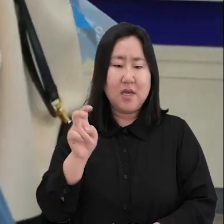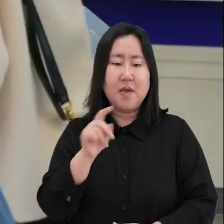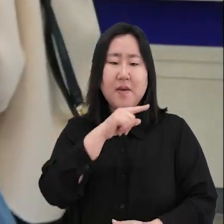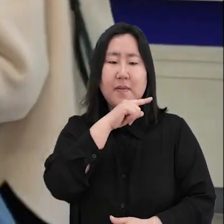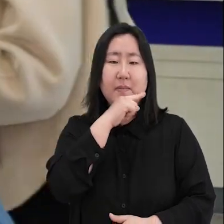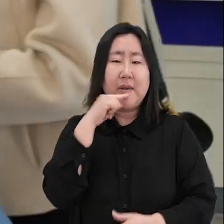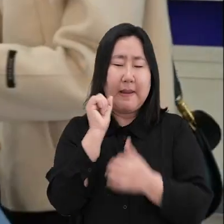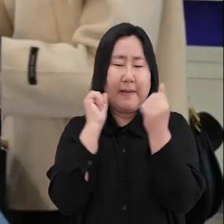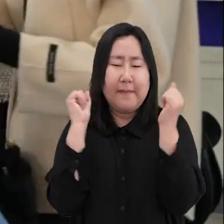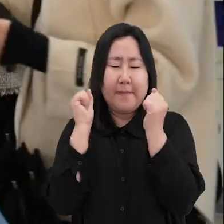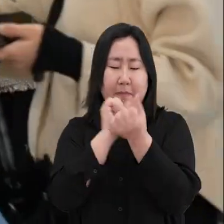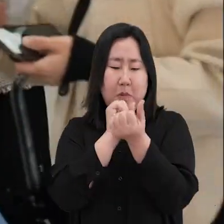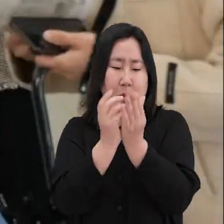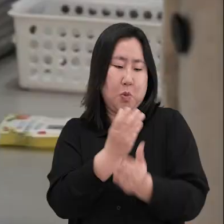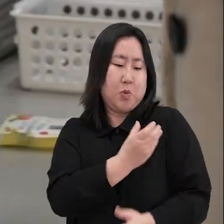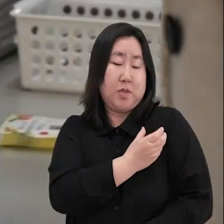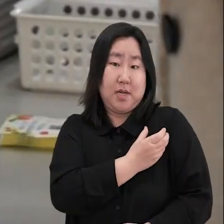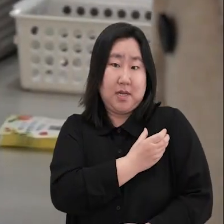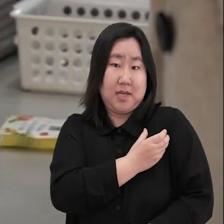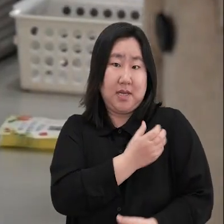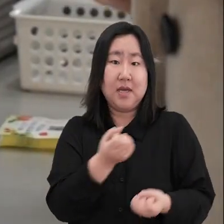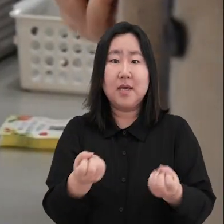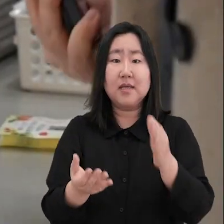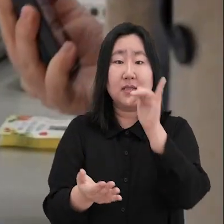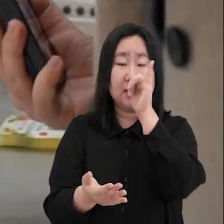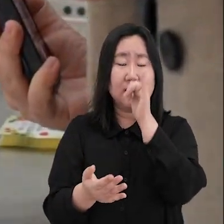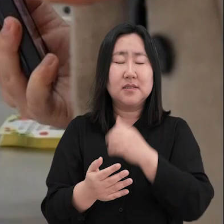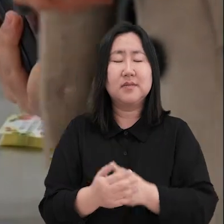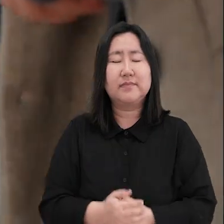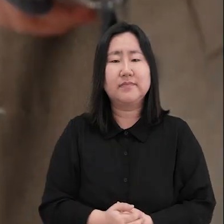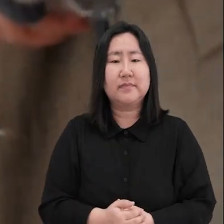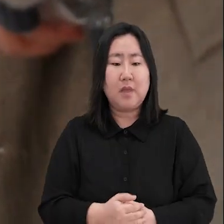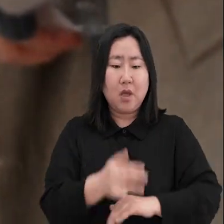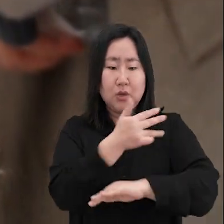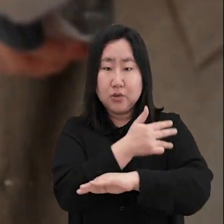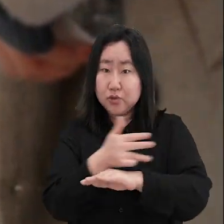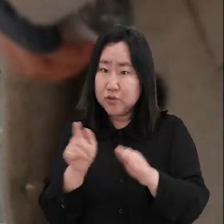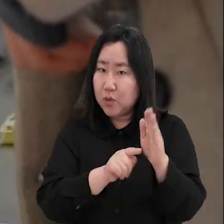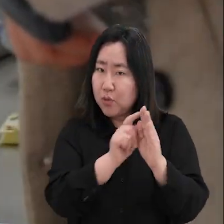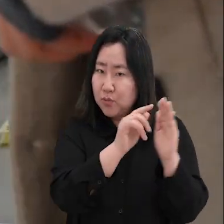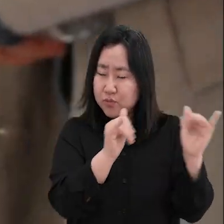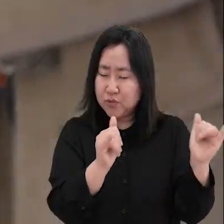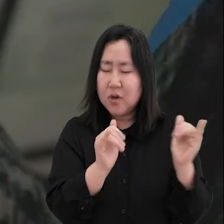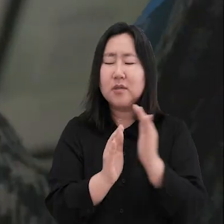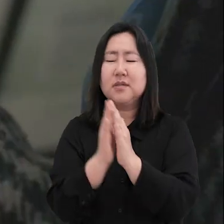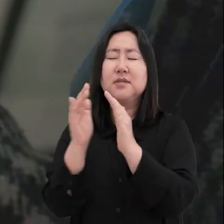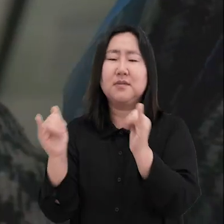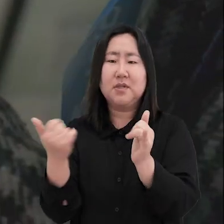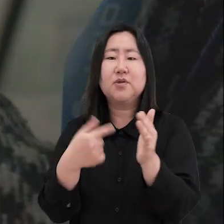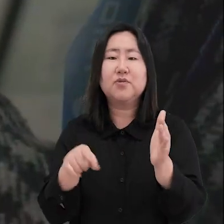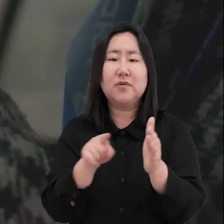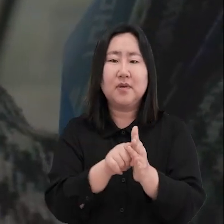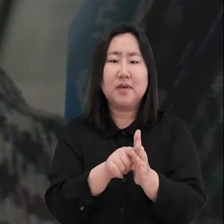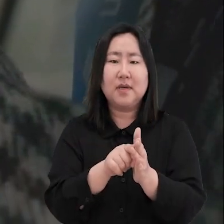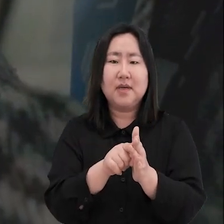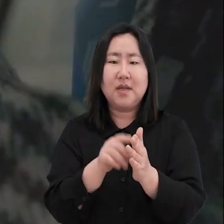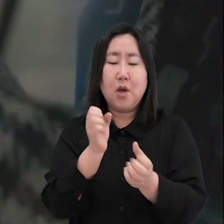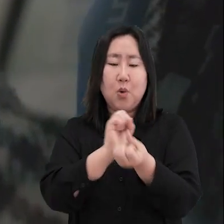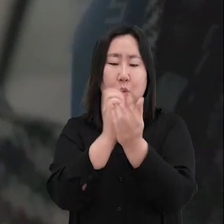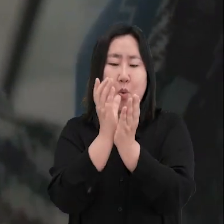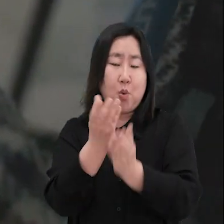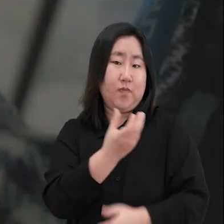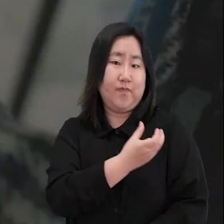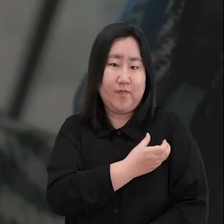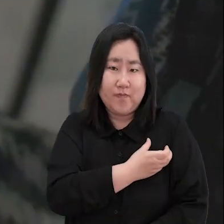열렸는데요 서귀 시청에서 진행된 이번 행사에서는 출근길 공자 민들을 대상으로 동백꽃 배지를